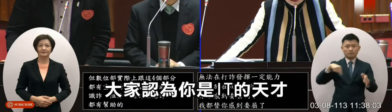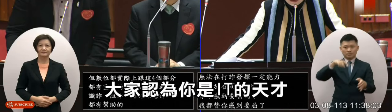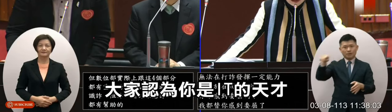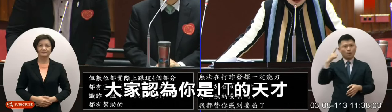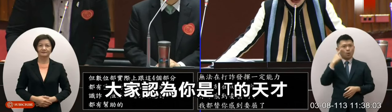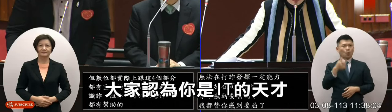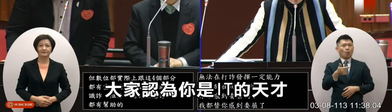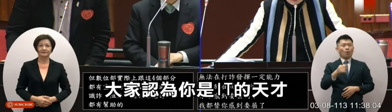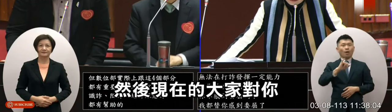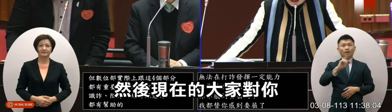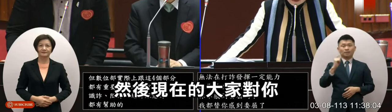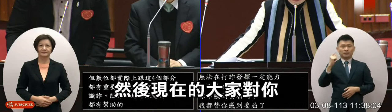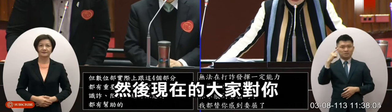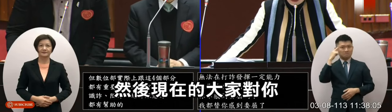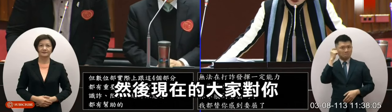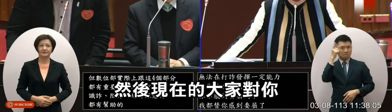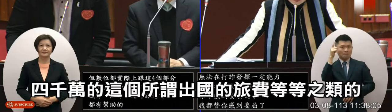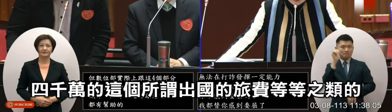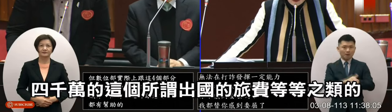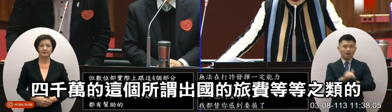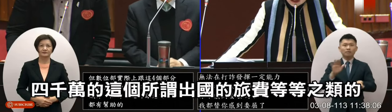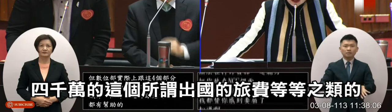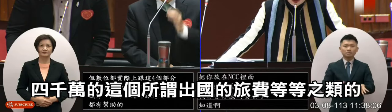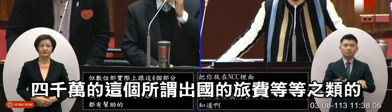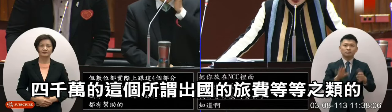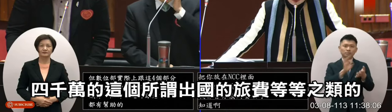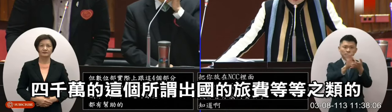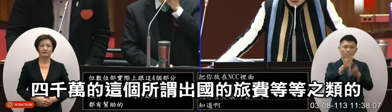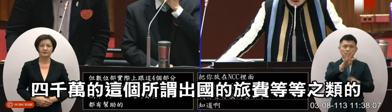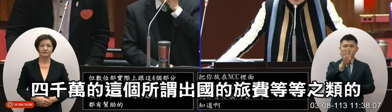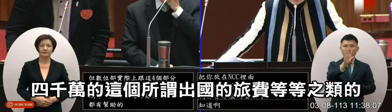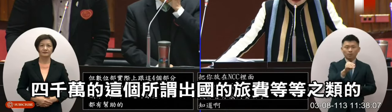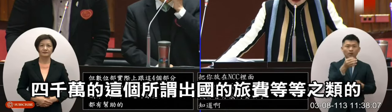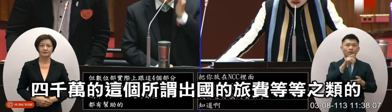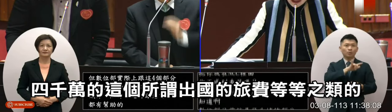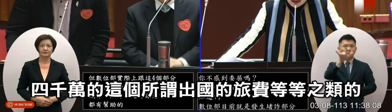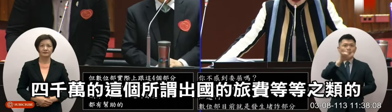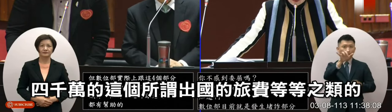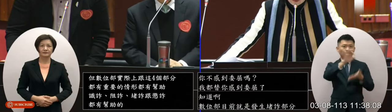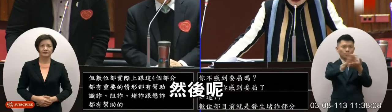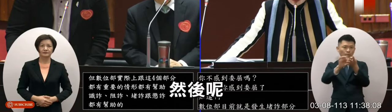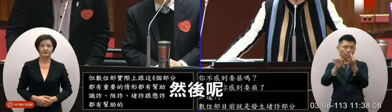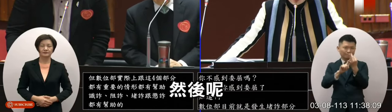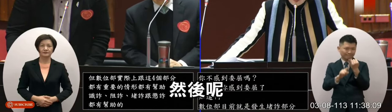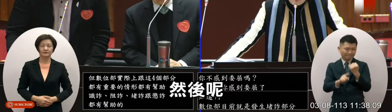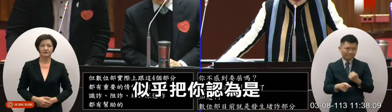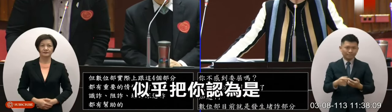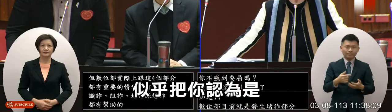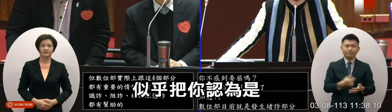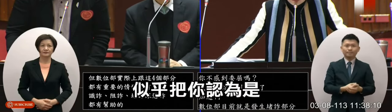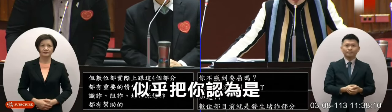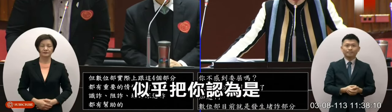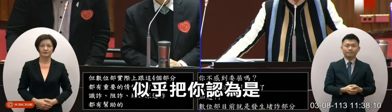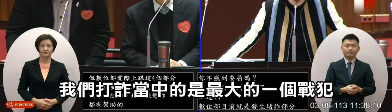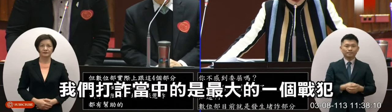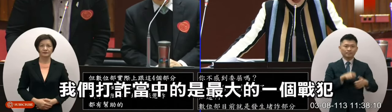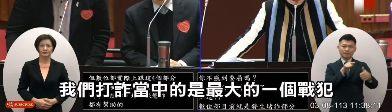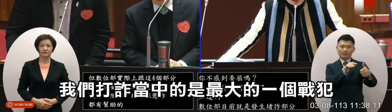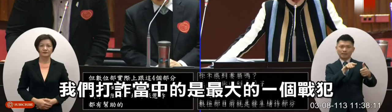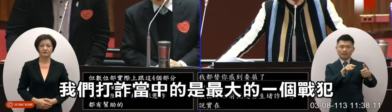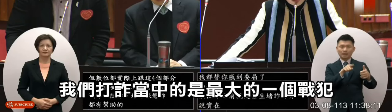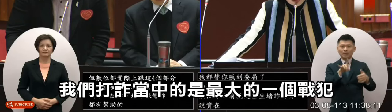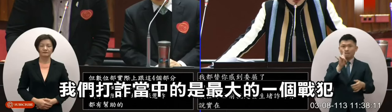IT 的一个天才，然后现在呢，大家对你4000万的这个所谓出国的旅费等等之类的，然后呢，是否把你认为是我